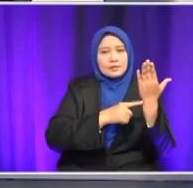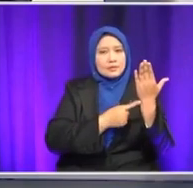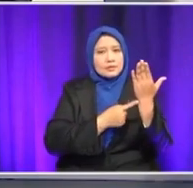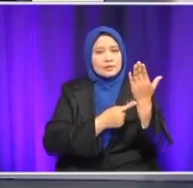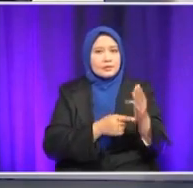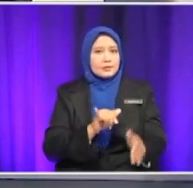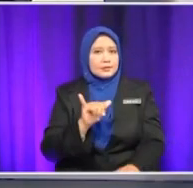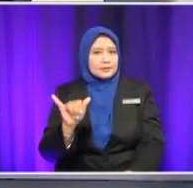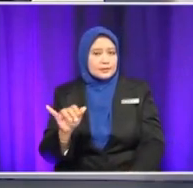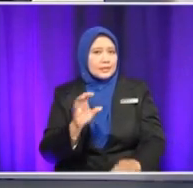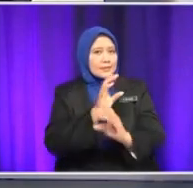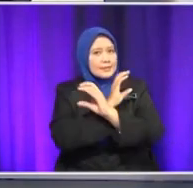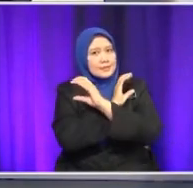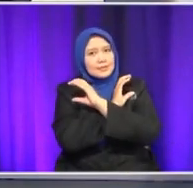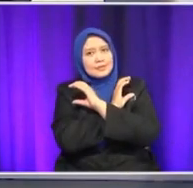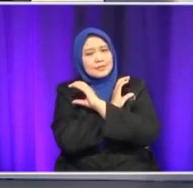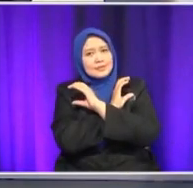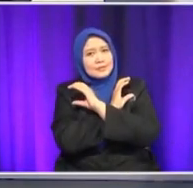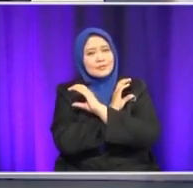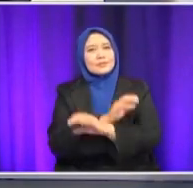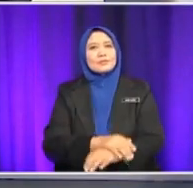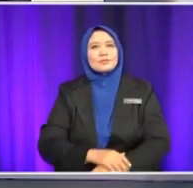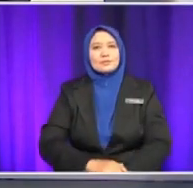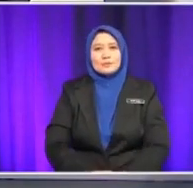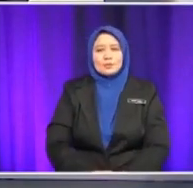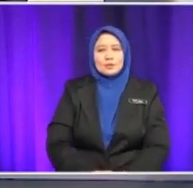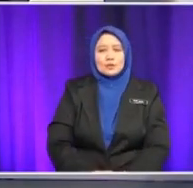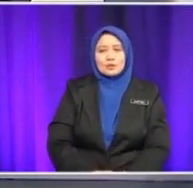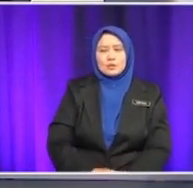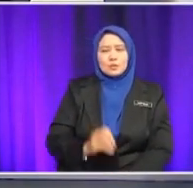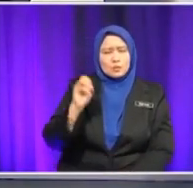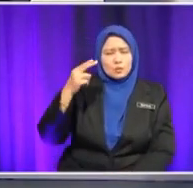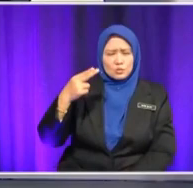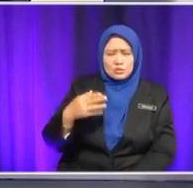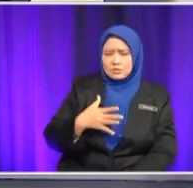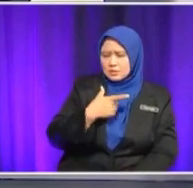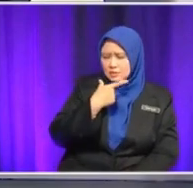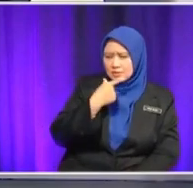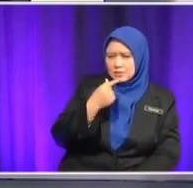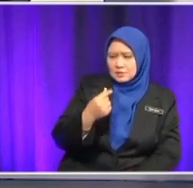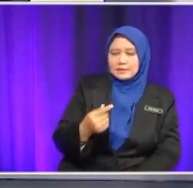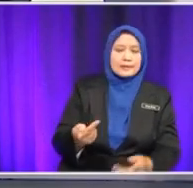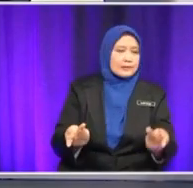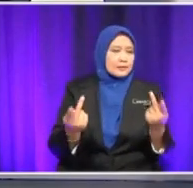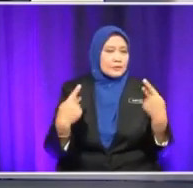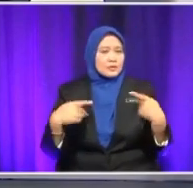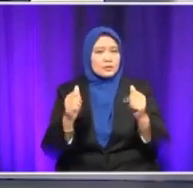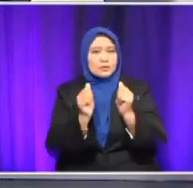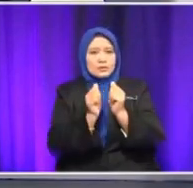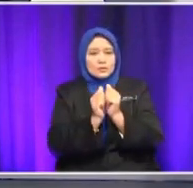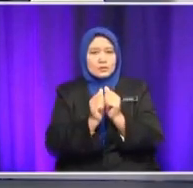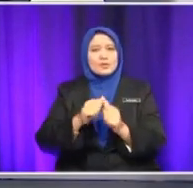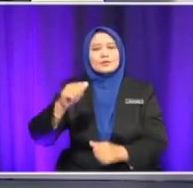bermulanya cinta oh Masya Allah kembali bersama dengan saya